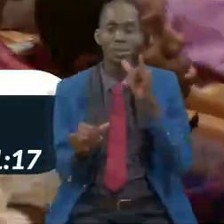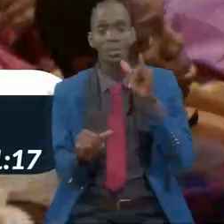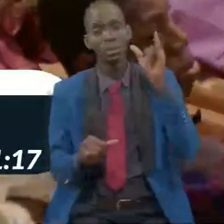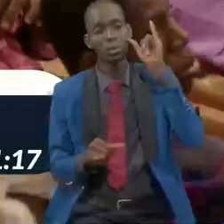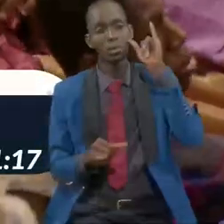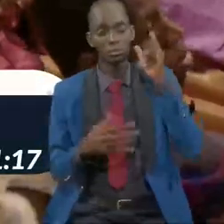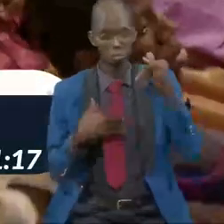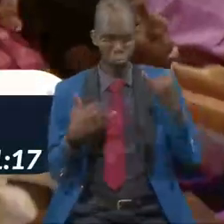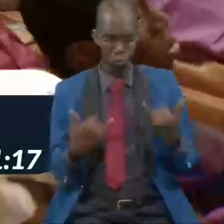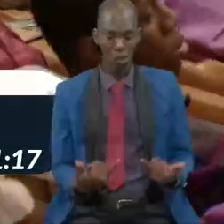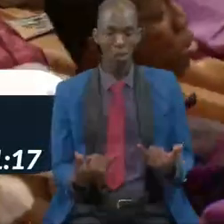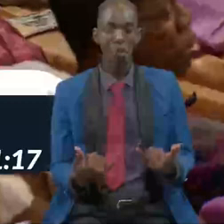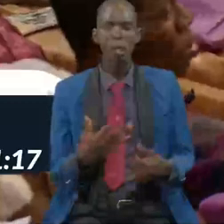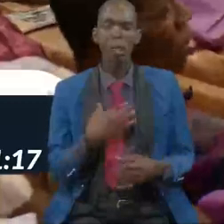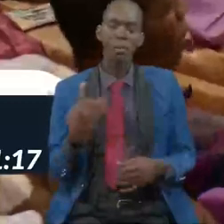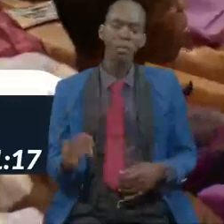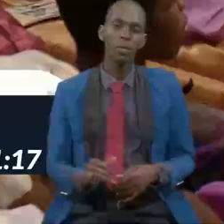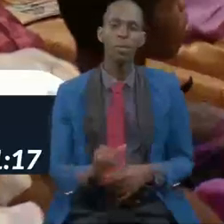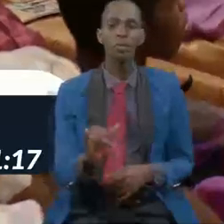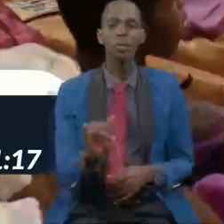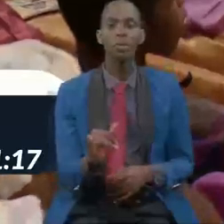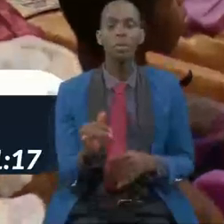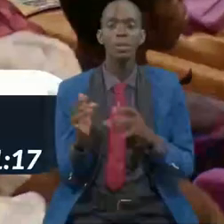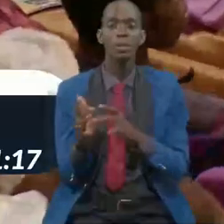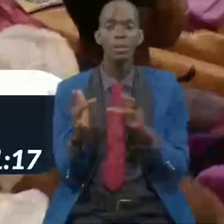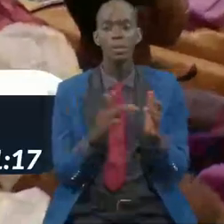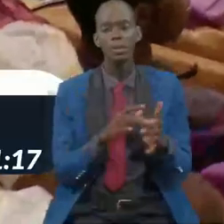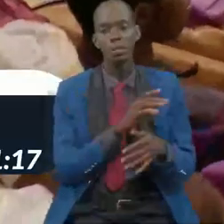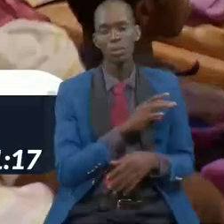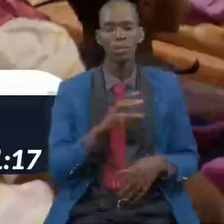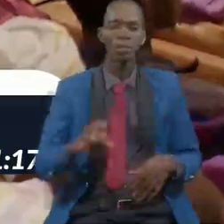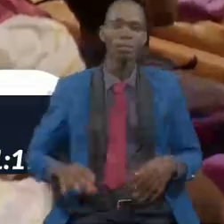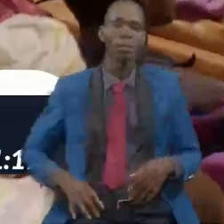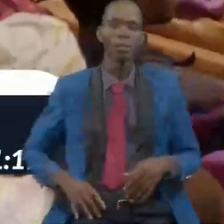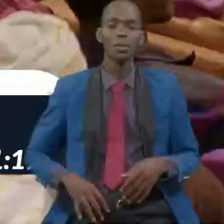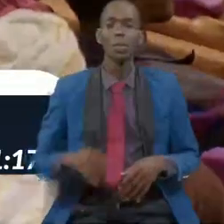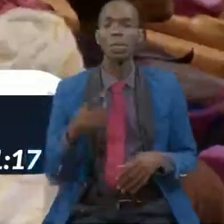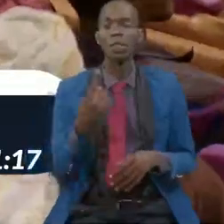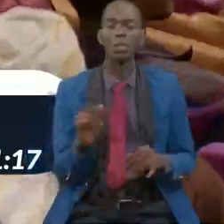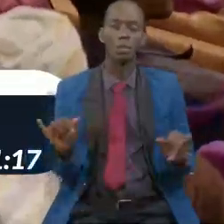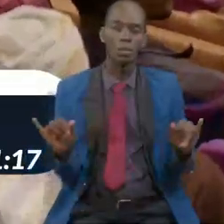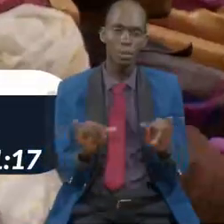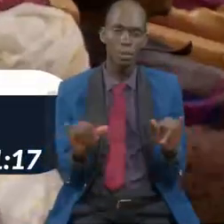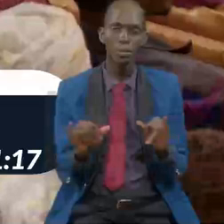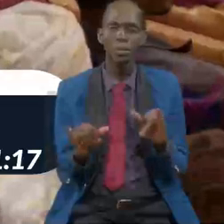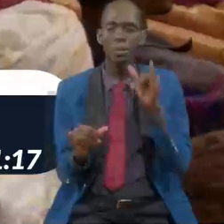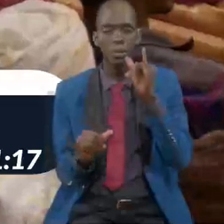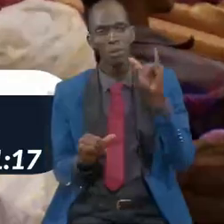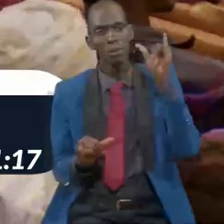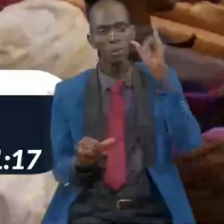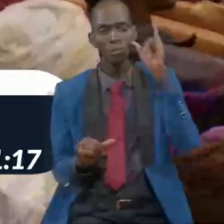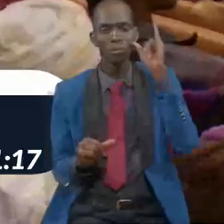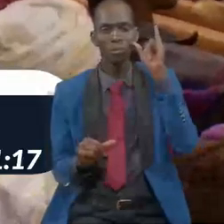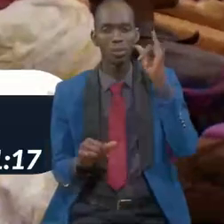est le même hier, aujourd'hui et éternellement. Jésus-Christ est le même hier,